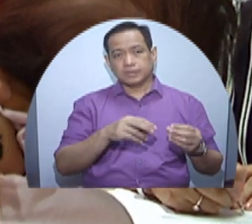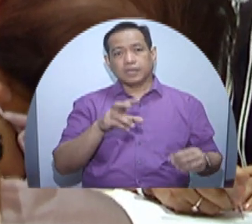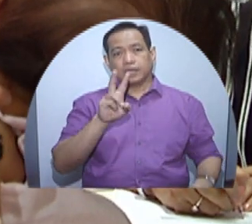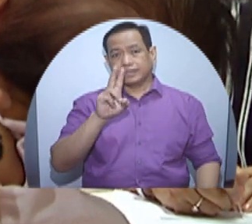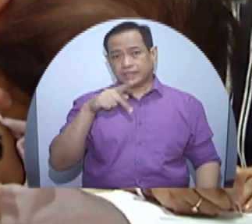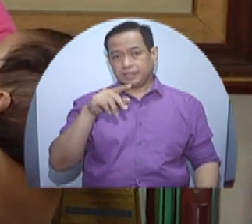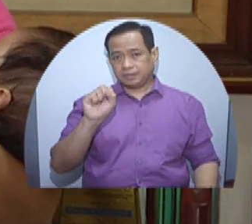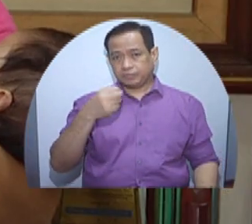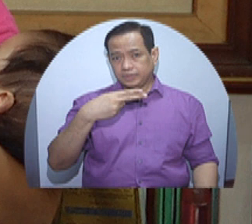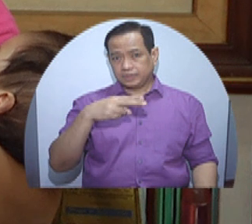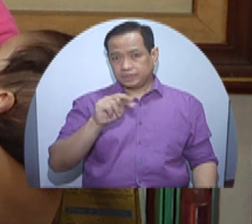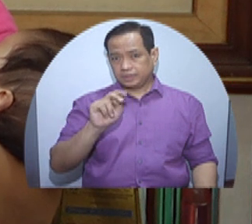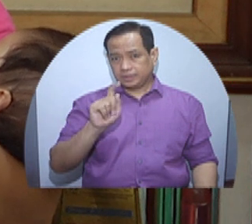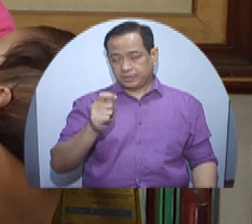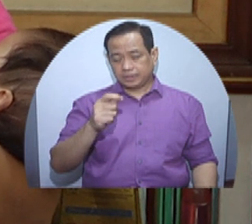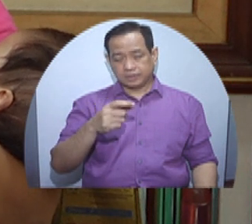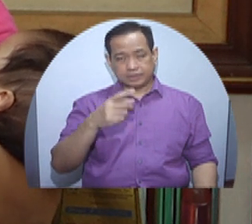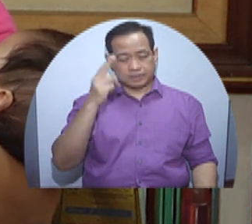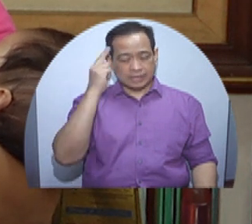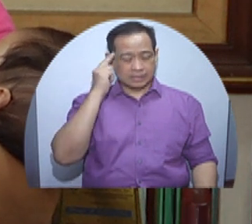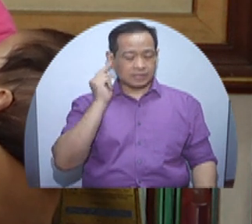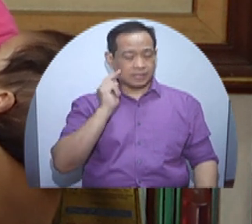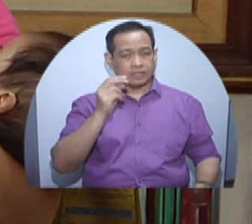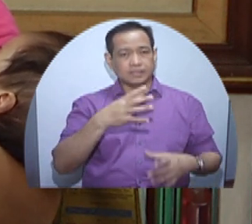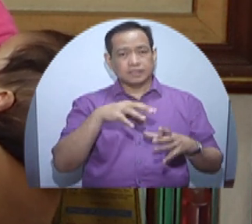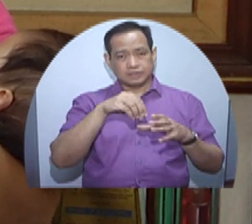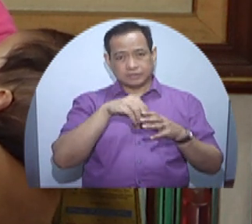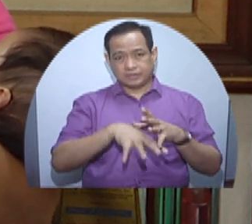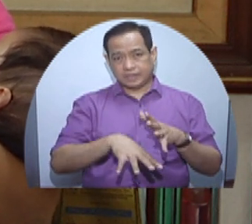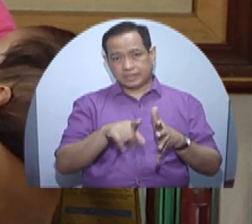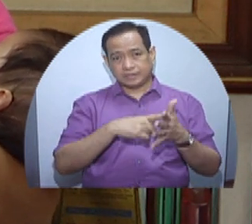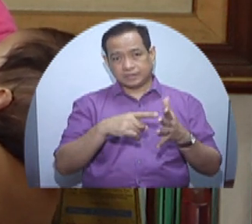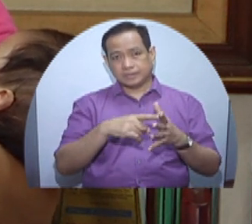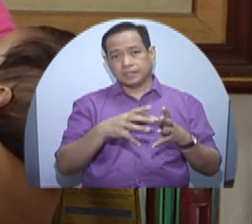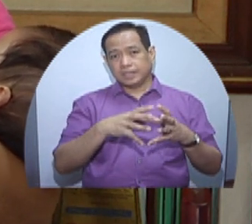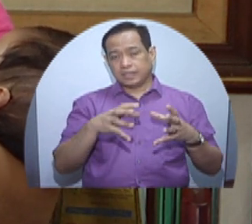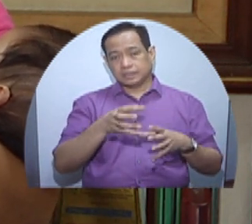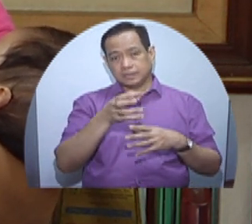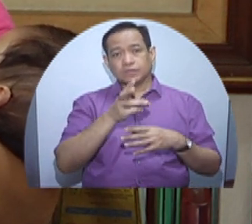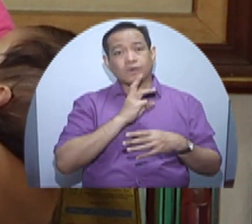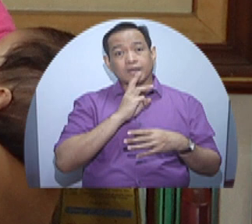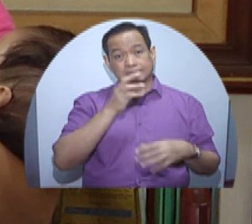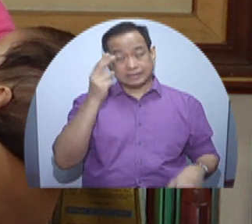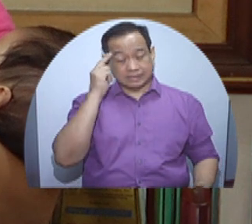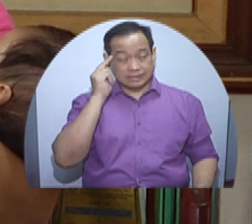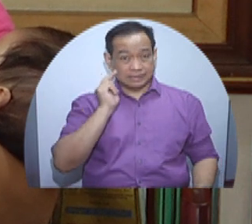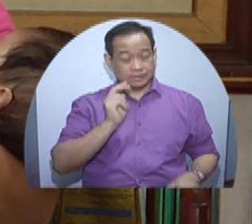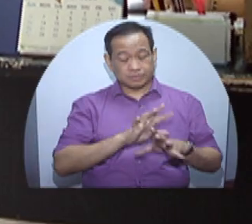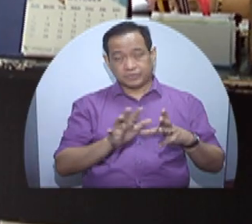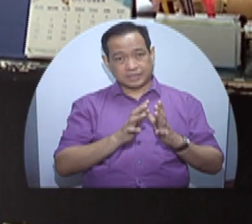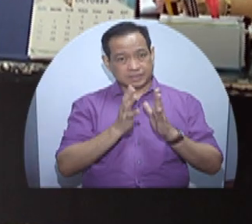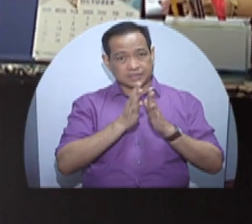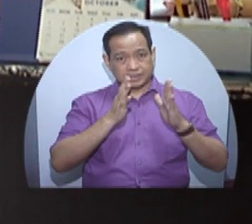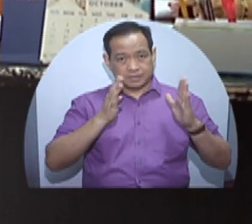ng shunt sa ulo para po madrain yung excess na tubig sa ulo po niya para po hindi na daw po